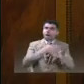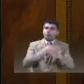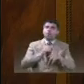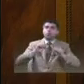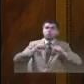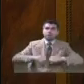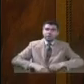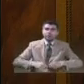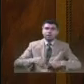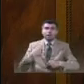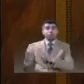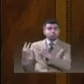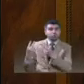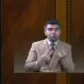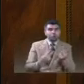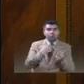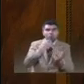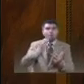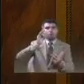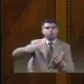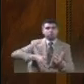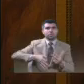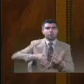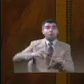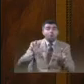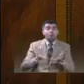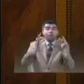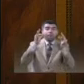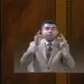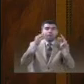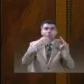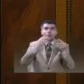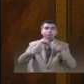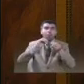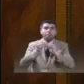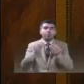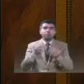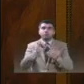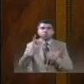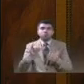وجينا ولقيناه. وشنو هو السبب دياله دائما؟ السبب ديال العجز هو أنه